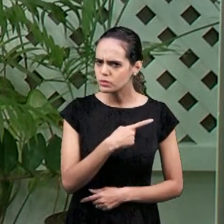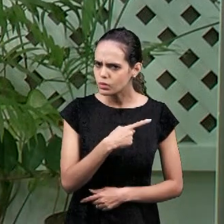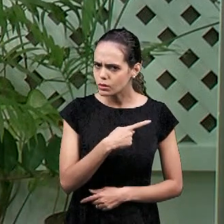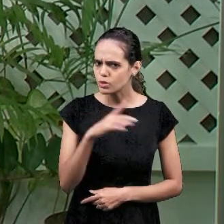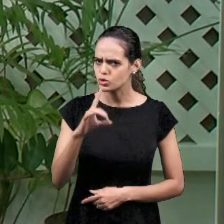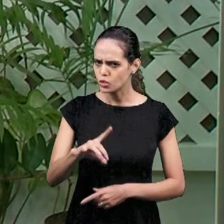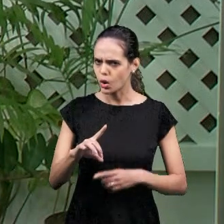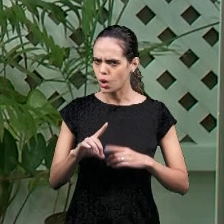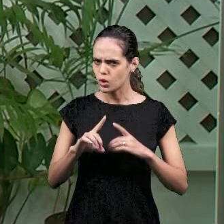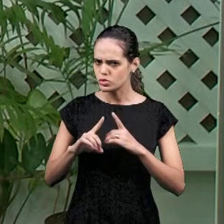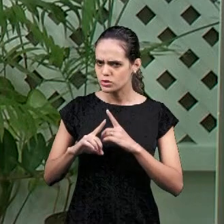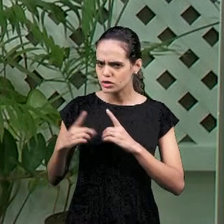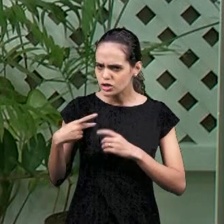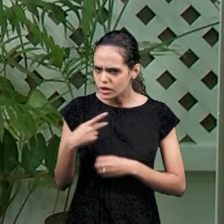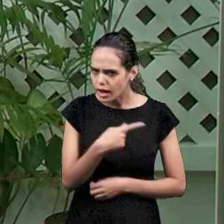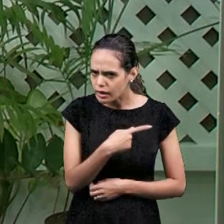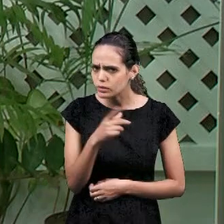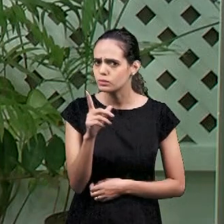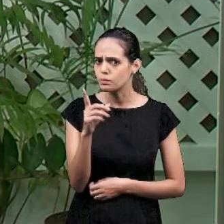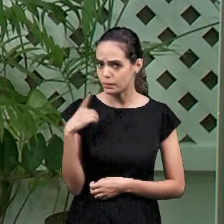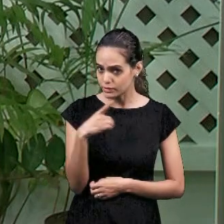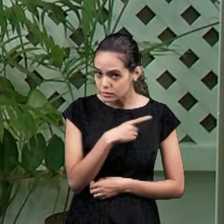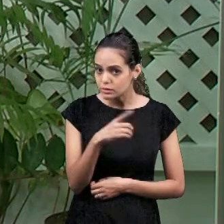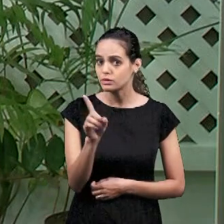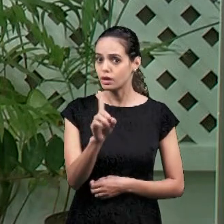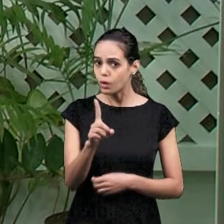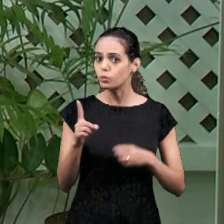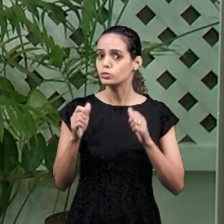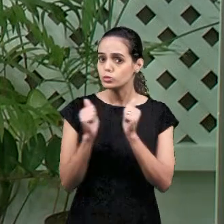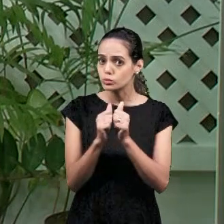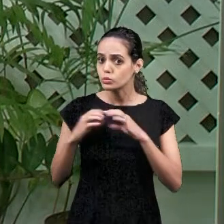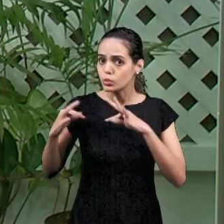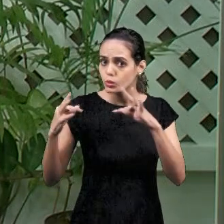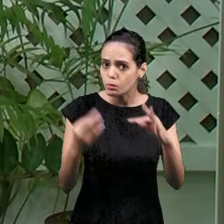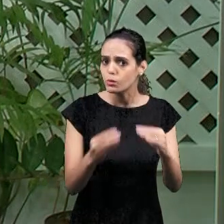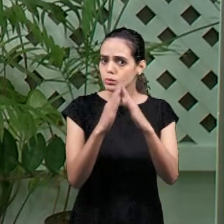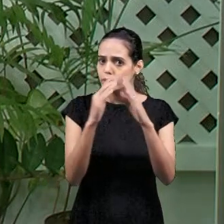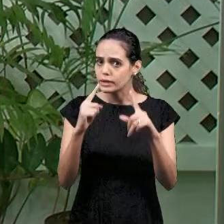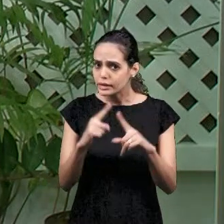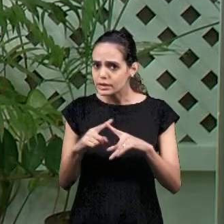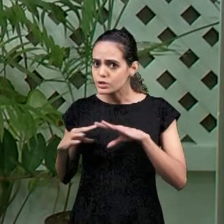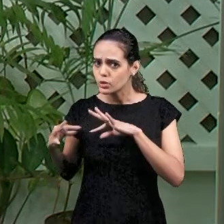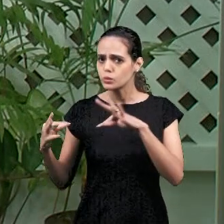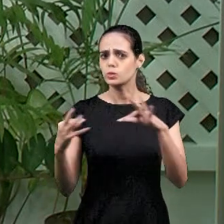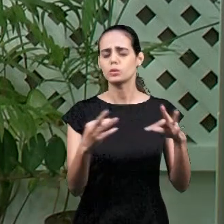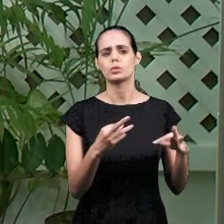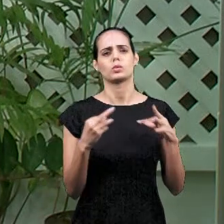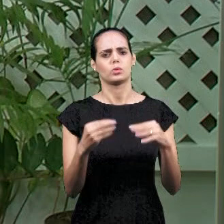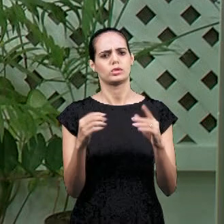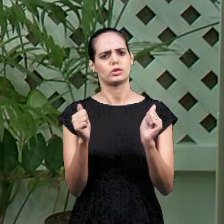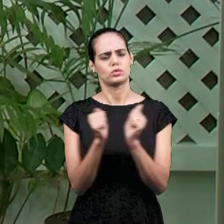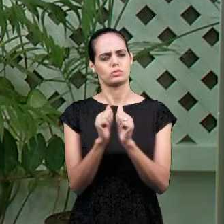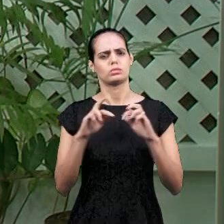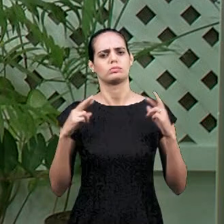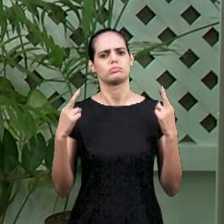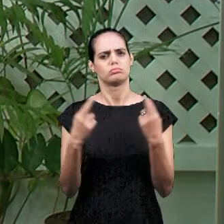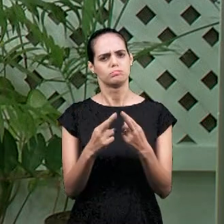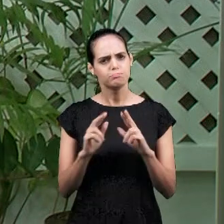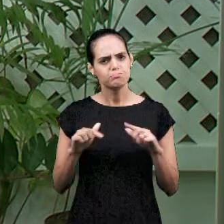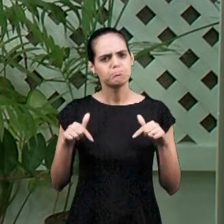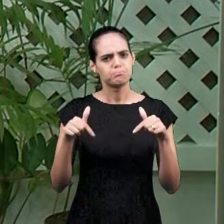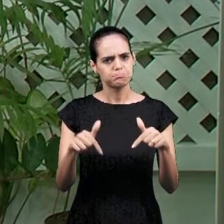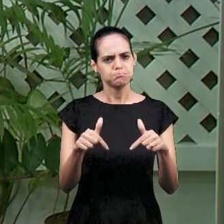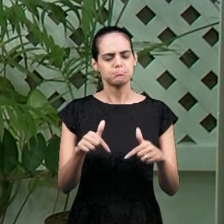s'engager dans cette tâche. N'est pas seulement le pasteur et ni seulement les diacres, mais tous les pasteurs doivent être engagés. Je vous